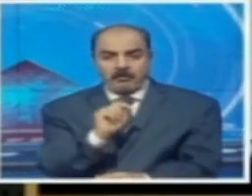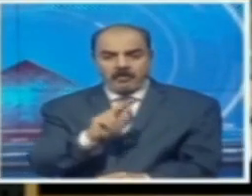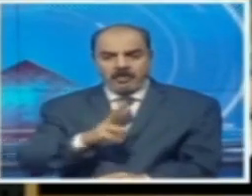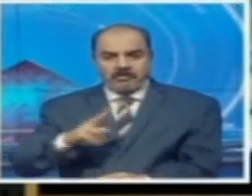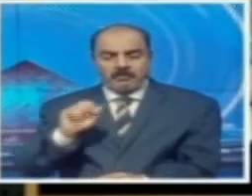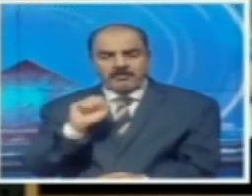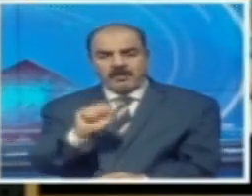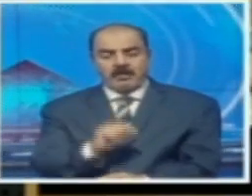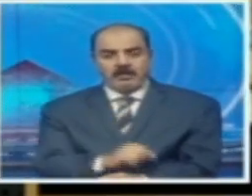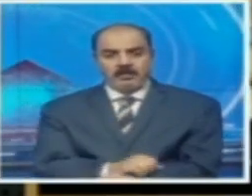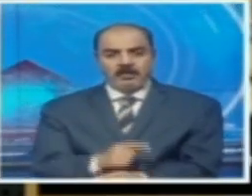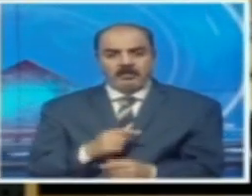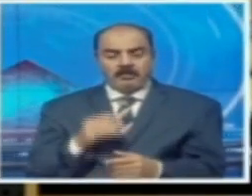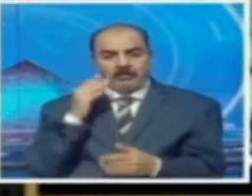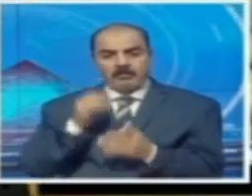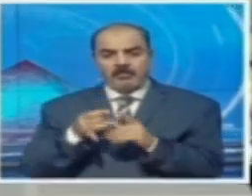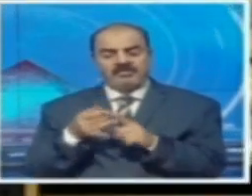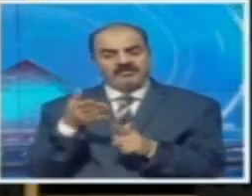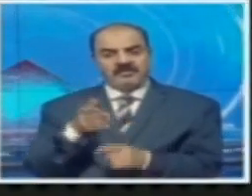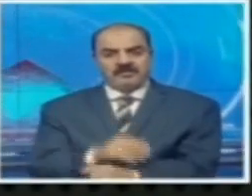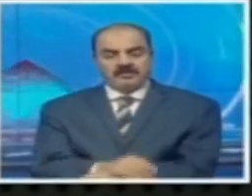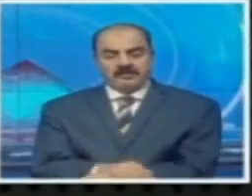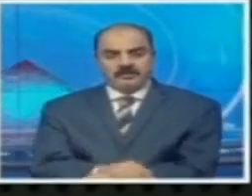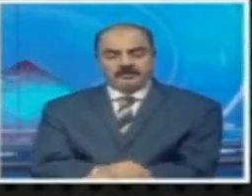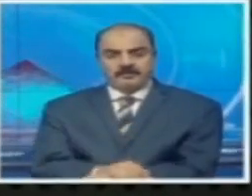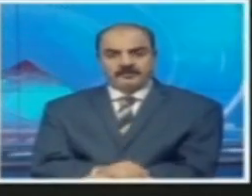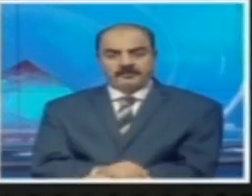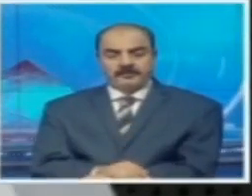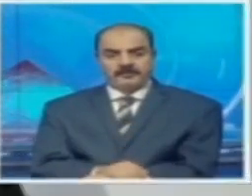مختلفة الأعيرة والمواد المخدرة.